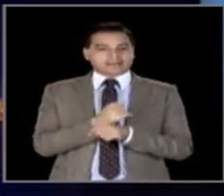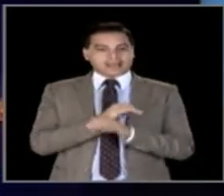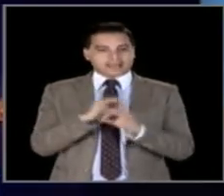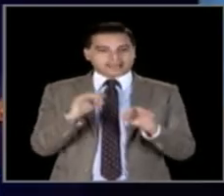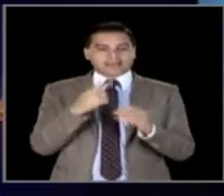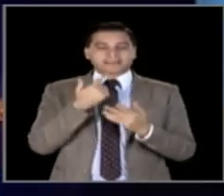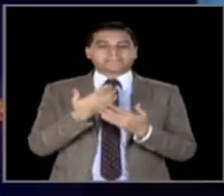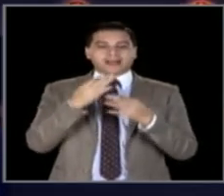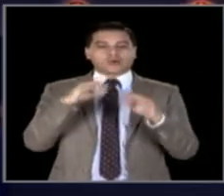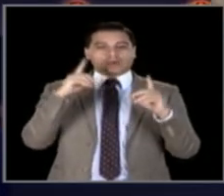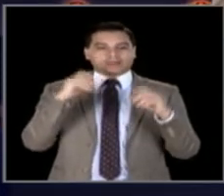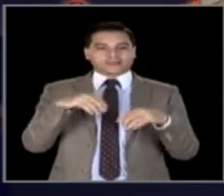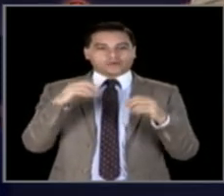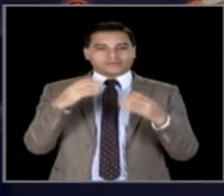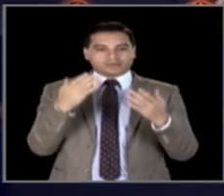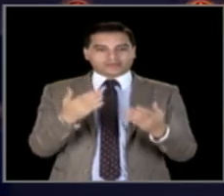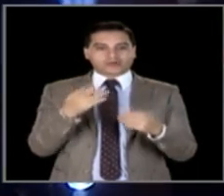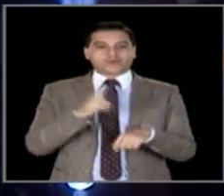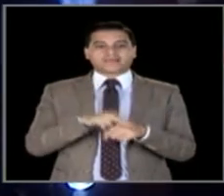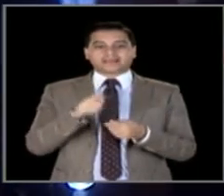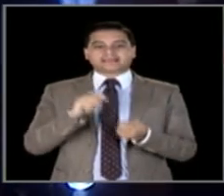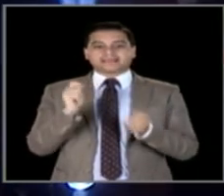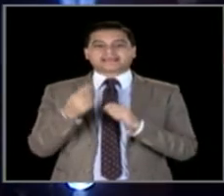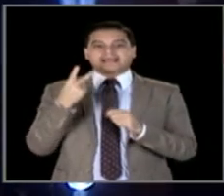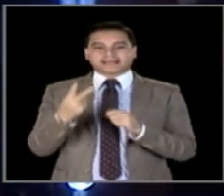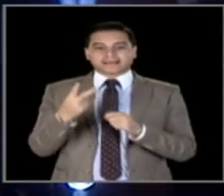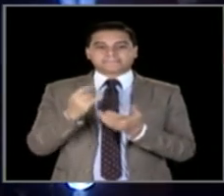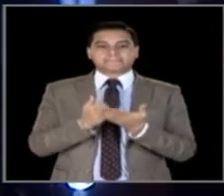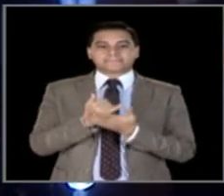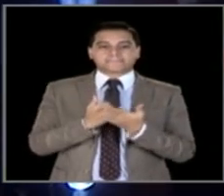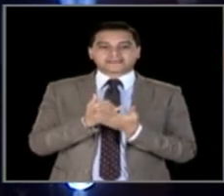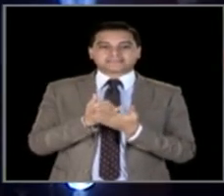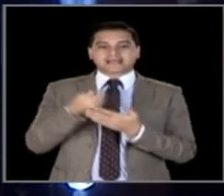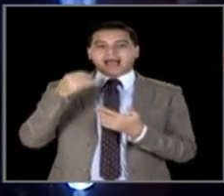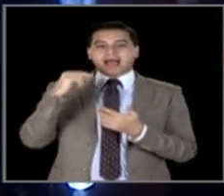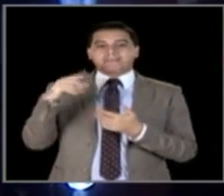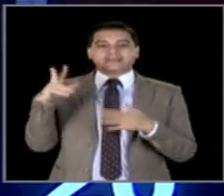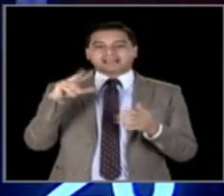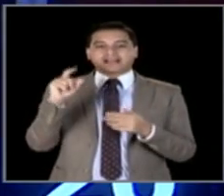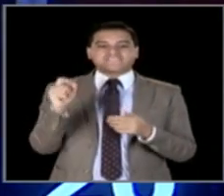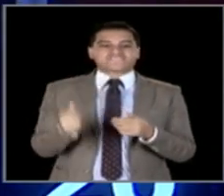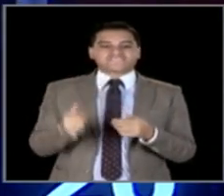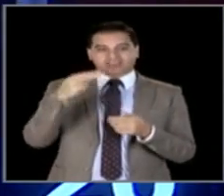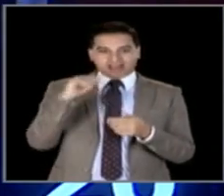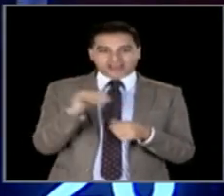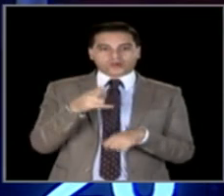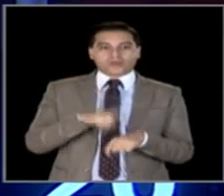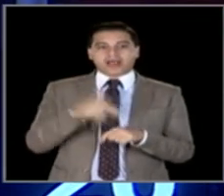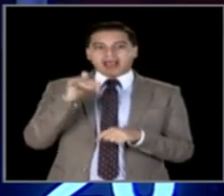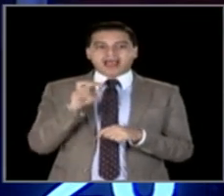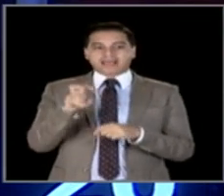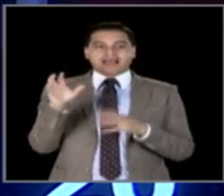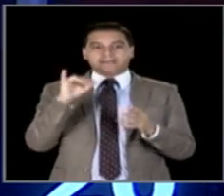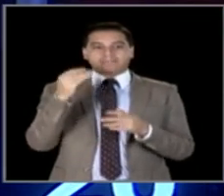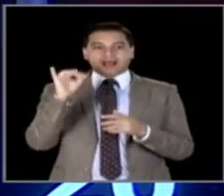اتمنى لك كل التوفيق. وعندنا تغييرين، مدرسه الشهيد احمد الرفاعي ايه محمود نزلت